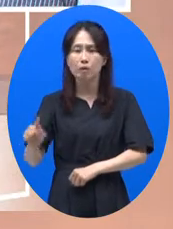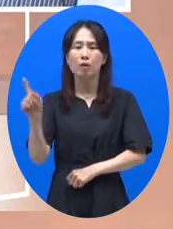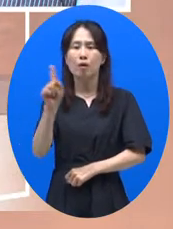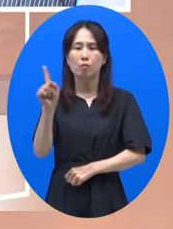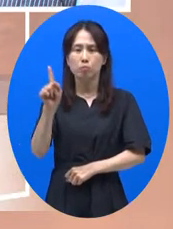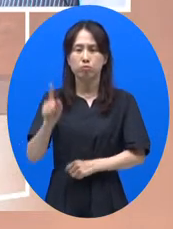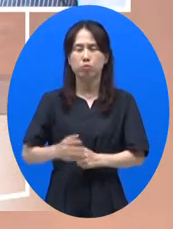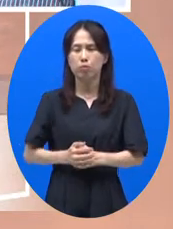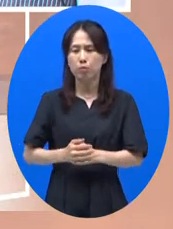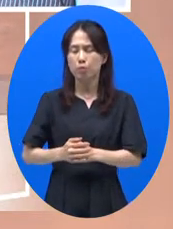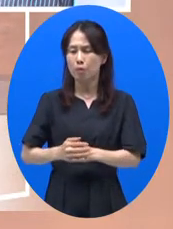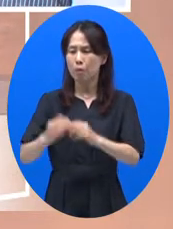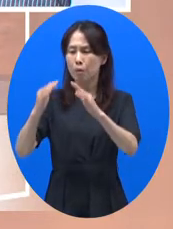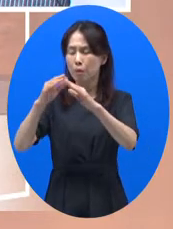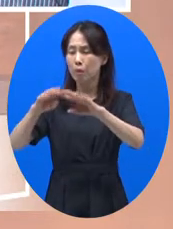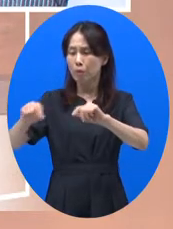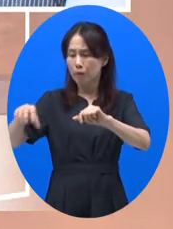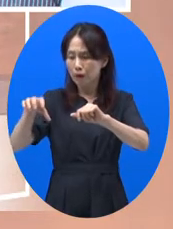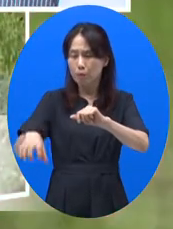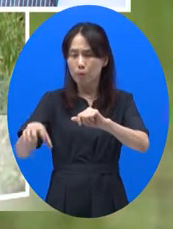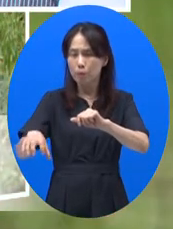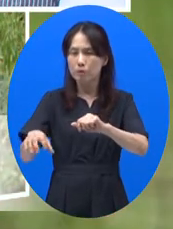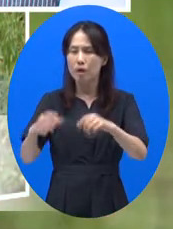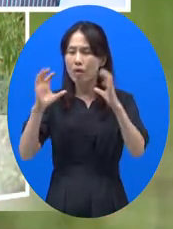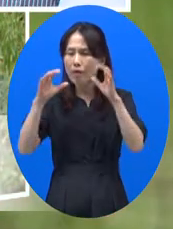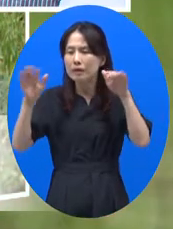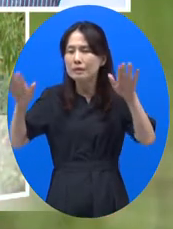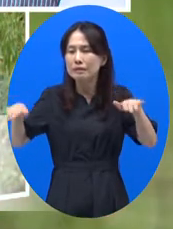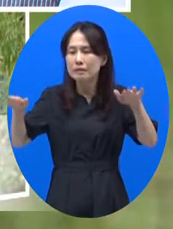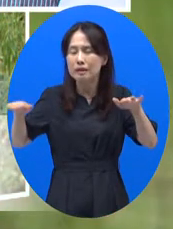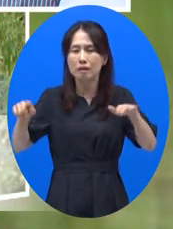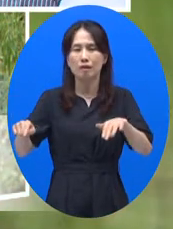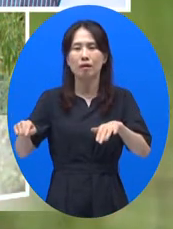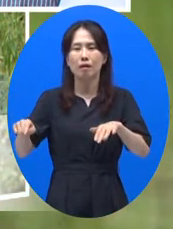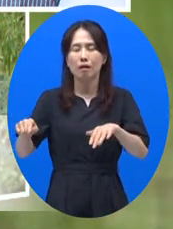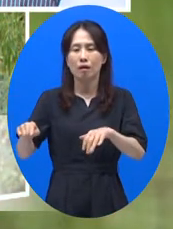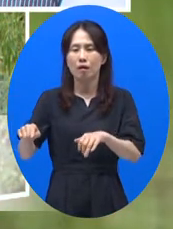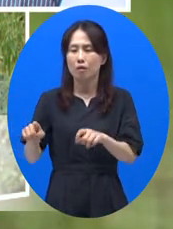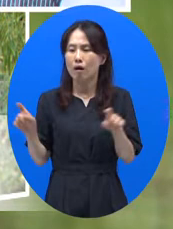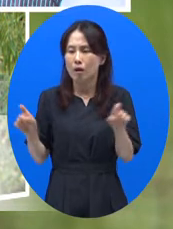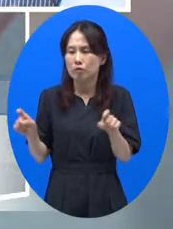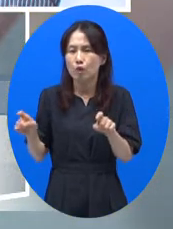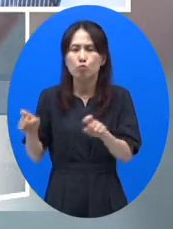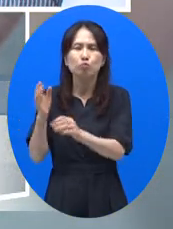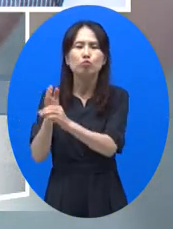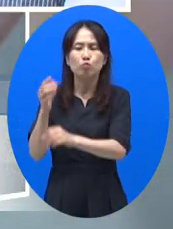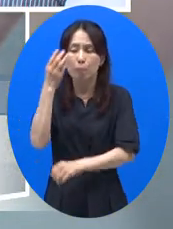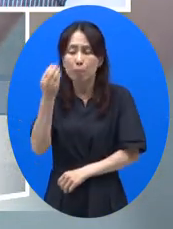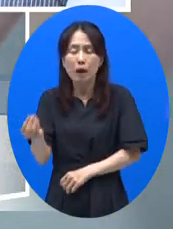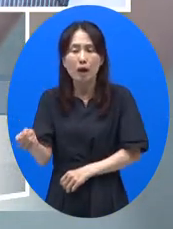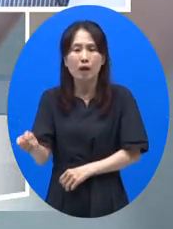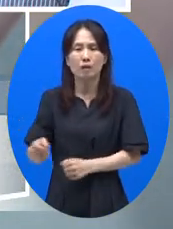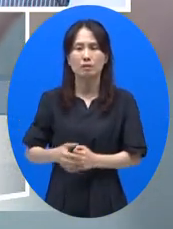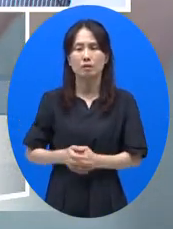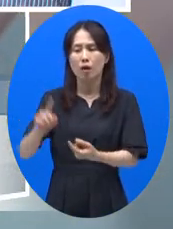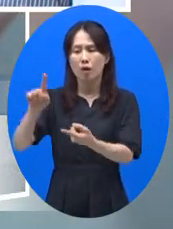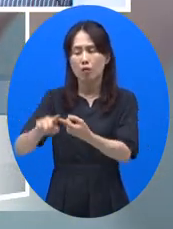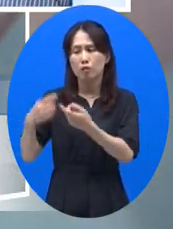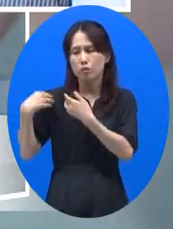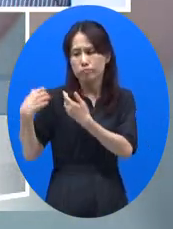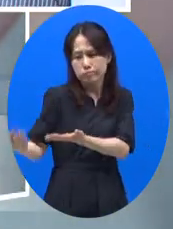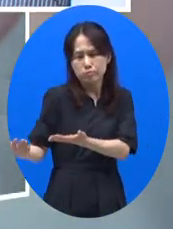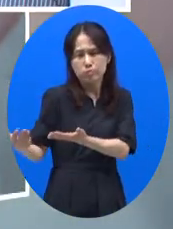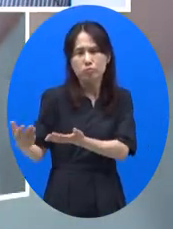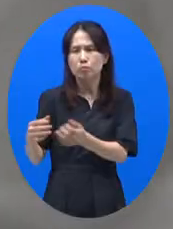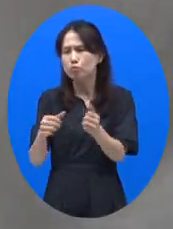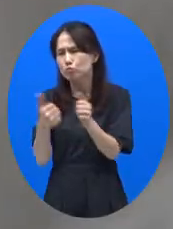549 아래쪽에 새끼 새가 바닥에 3 받을 걸리고 있더라구요 그 때로는 말라 죽을